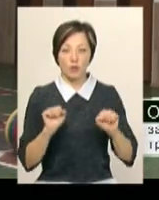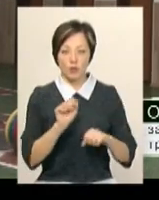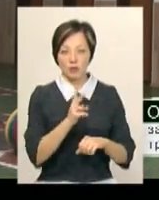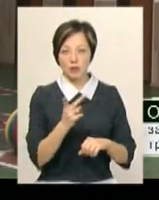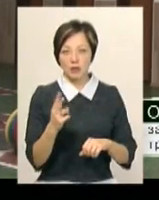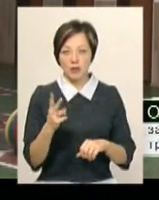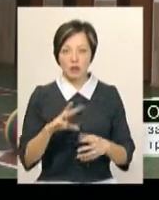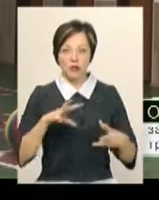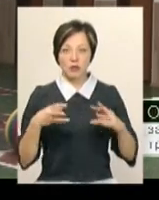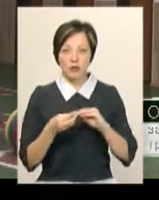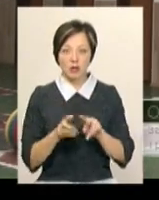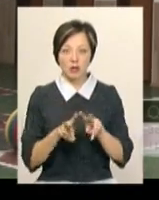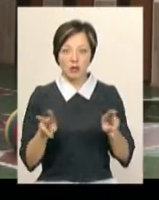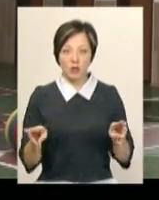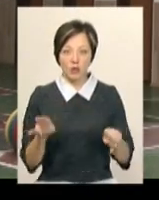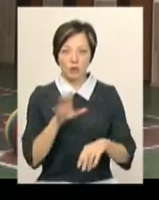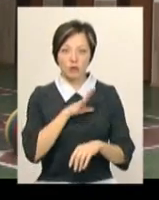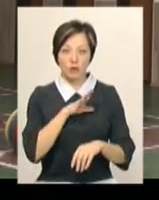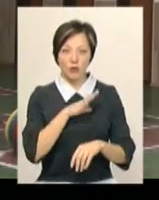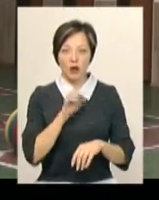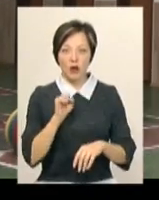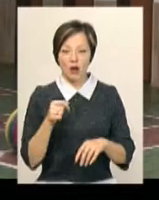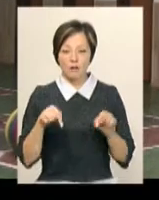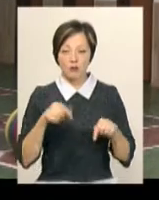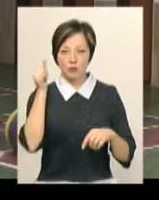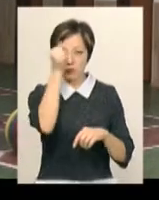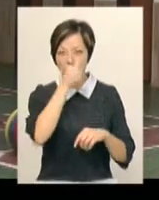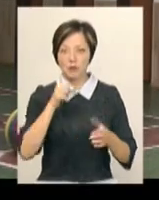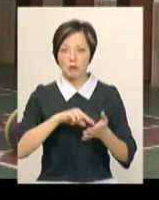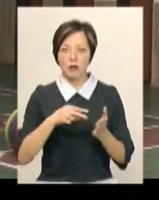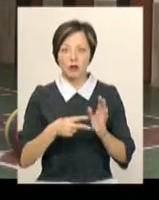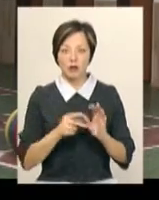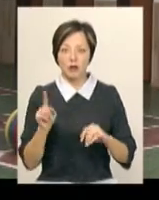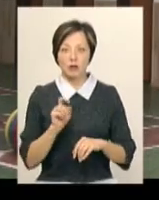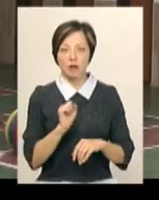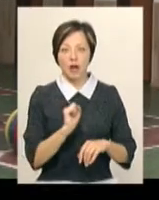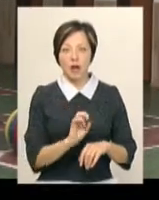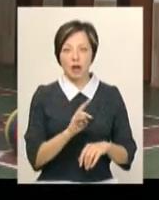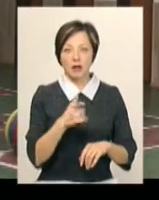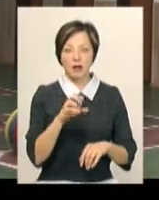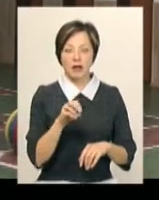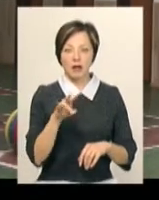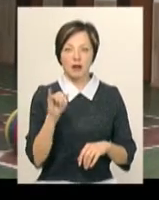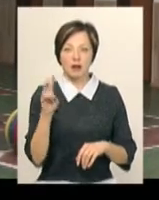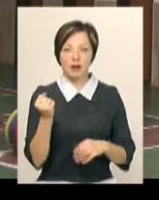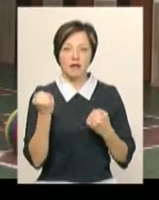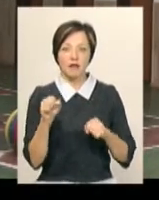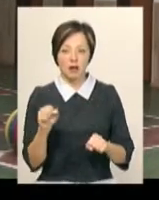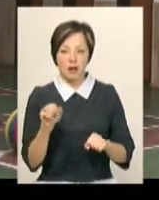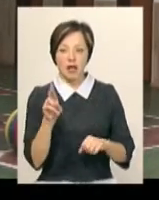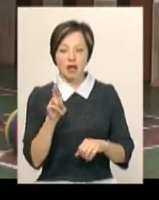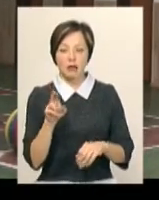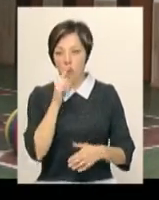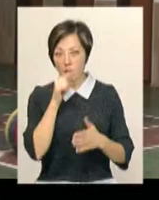у них однаковий результат був. От. А цього року ми вже так планували, щоб Ангеліна виграла, а Ярослав попав в трійку. От так,